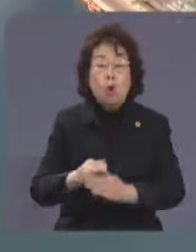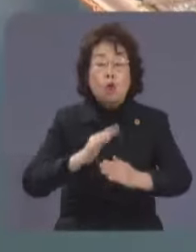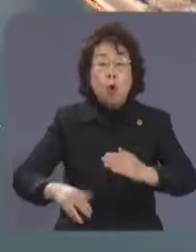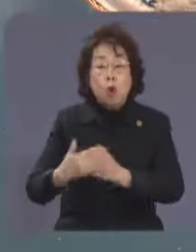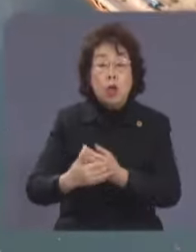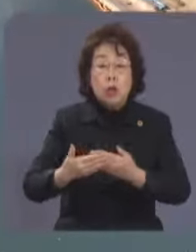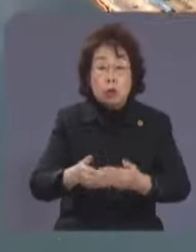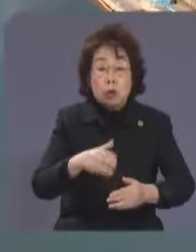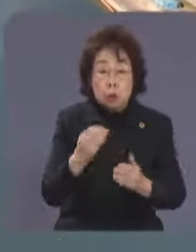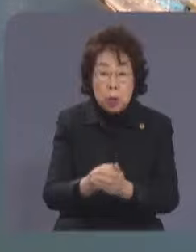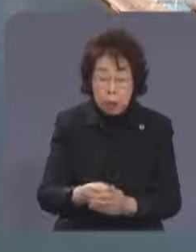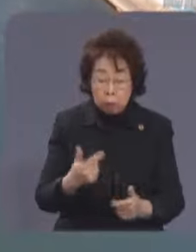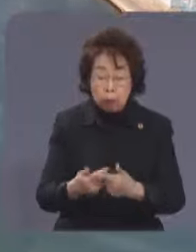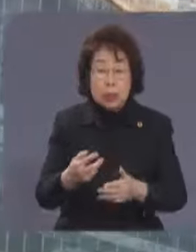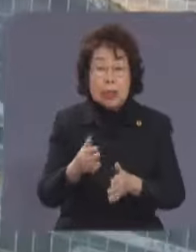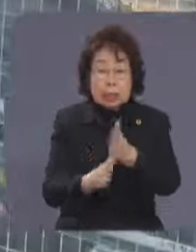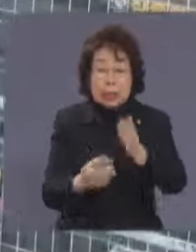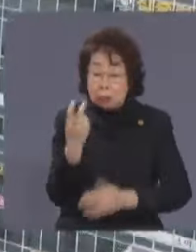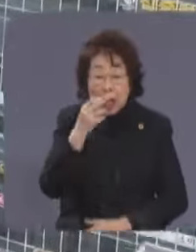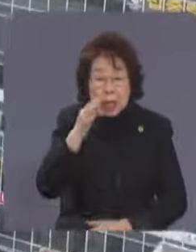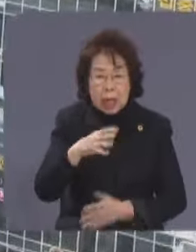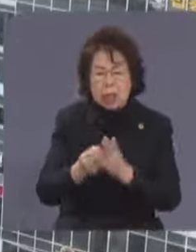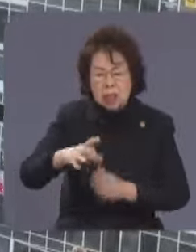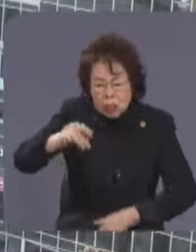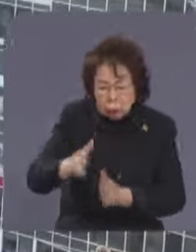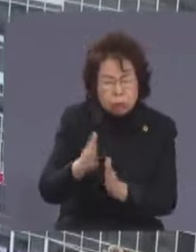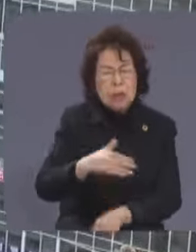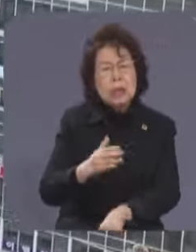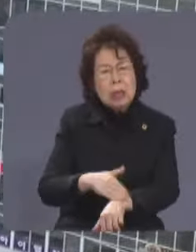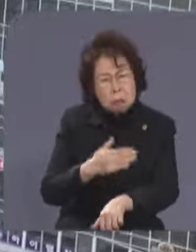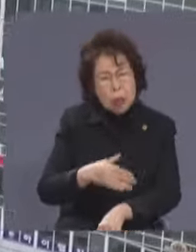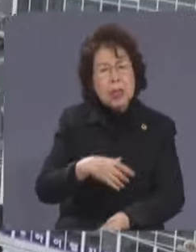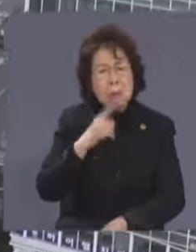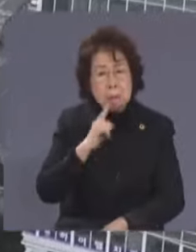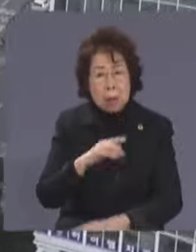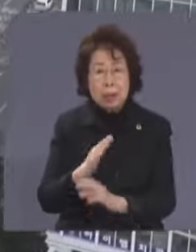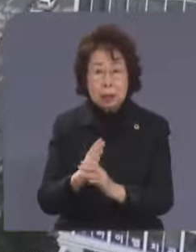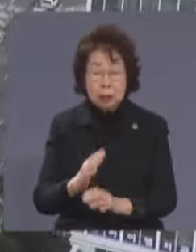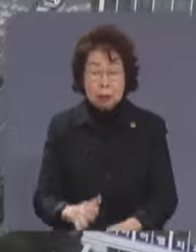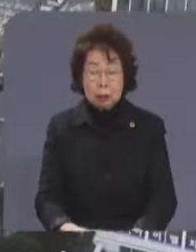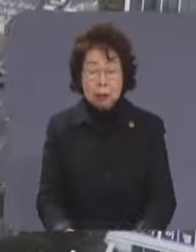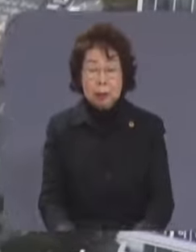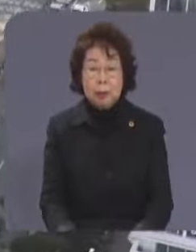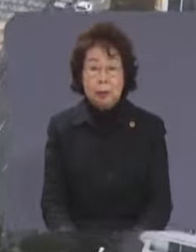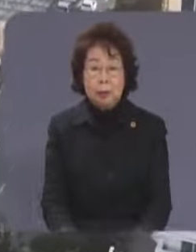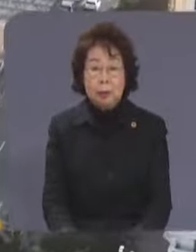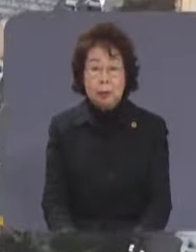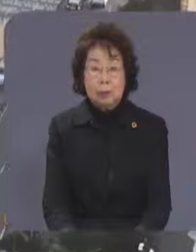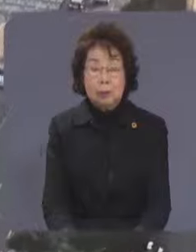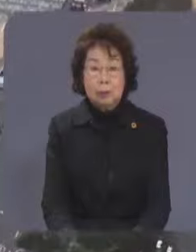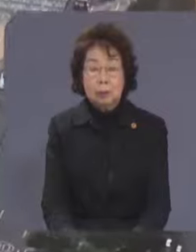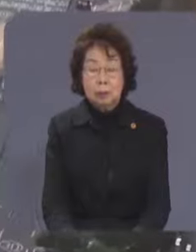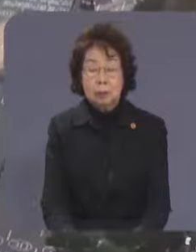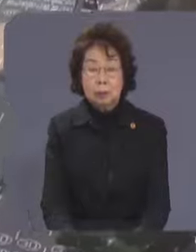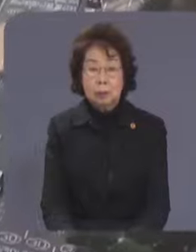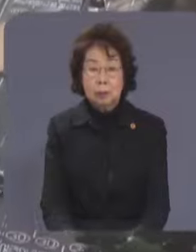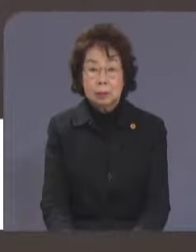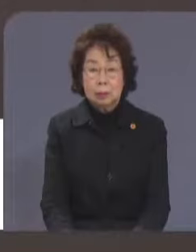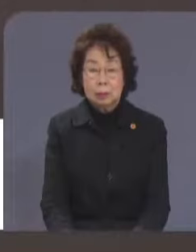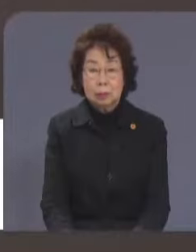관련해 부산시의 관리 감독이 처음부터 부실하다는 지적이 나오고 있습니다. KBS 뉴스 최위지입니다.